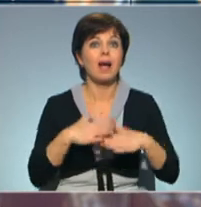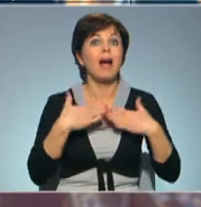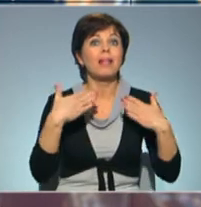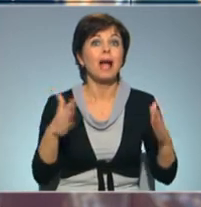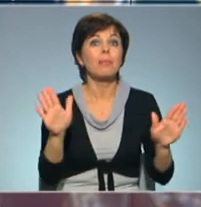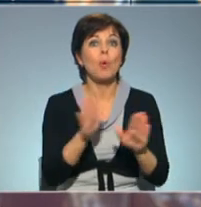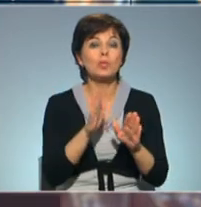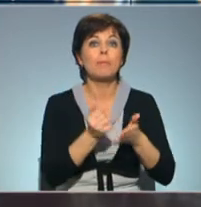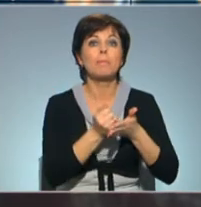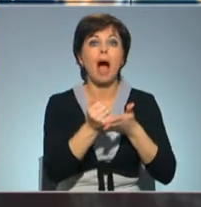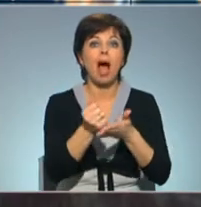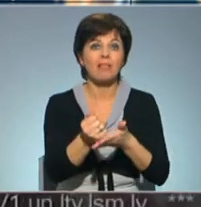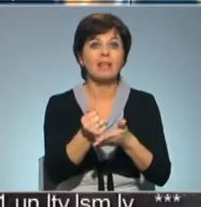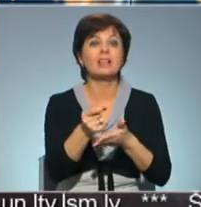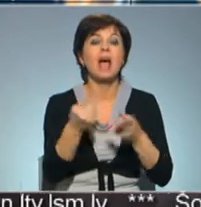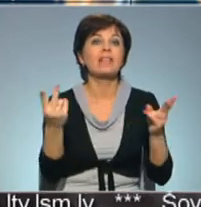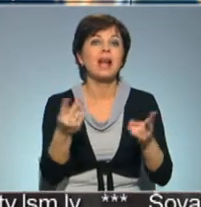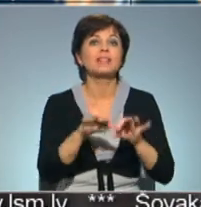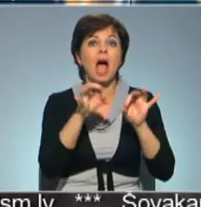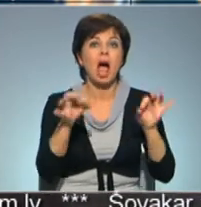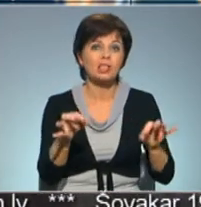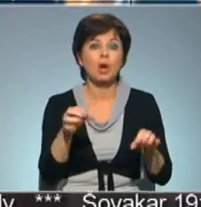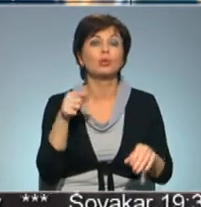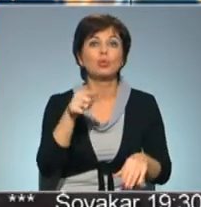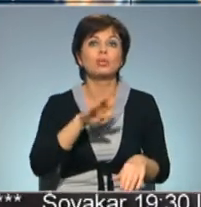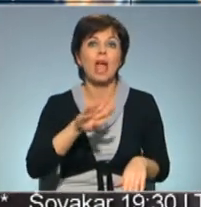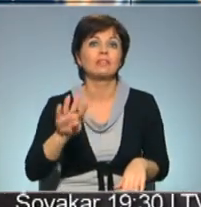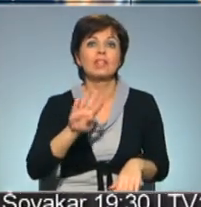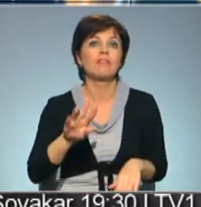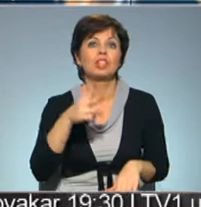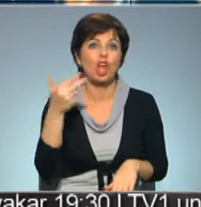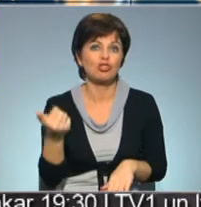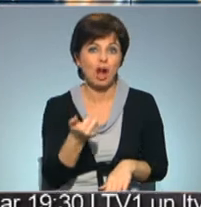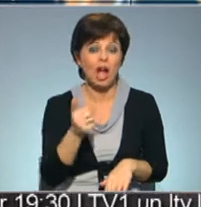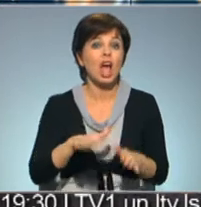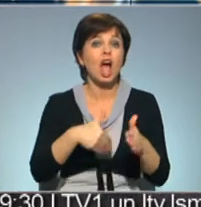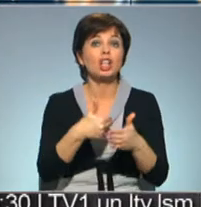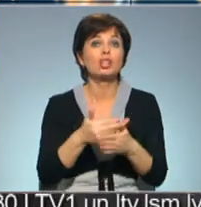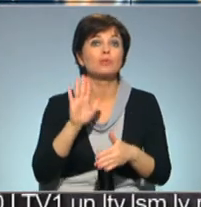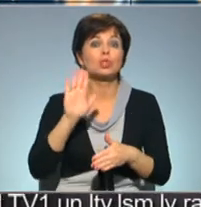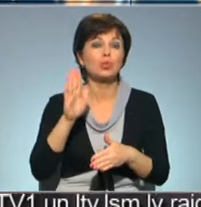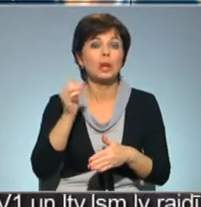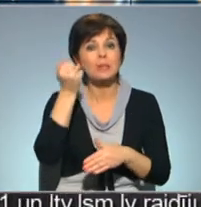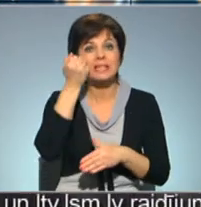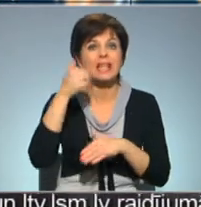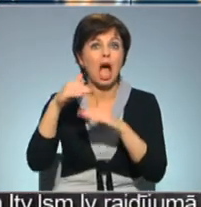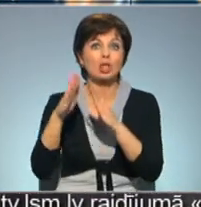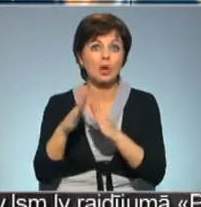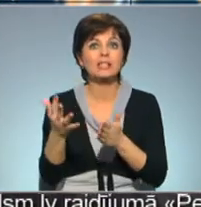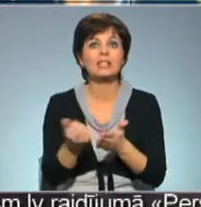Lielās mūzikas balvas tradīcija aizsākusies 1993. Gadā. Līdz šim sudraba statuetes saņēmis